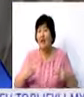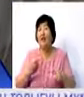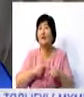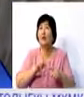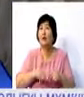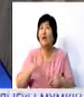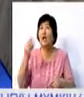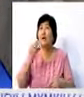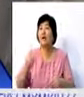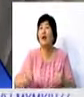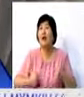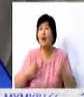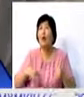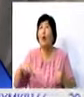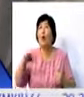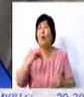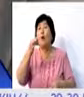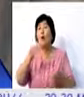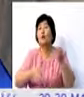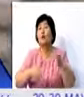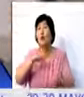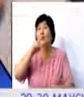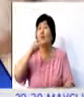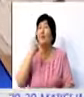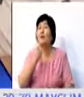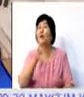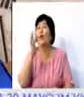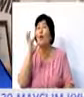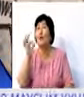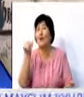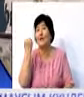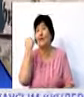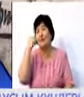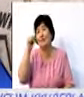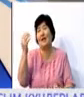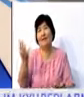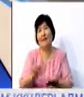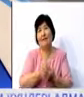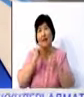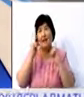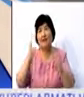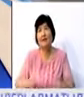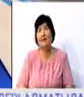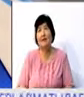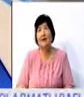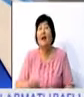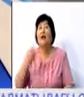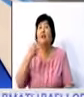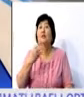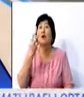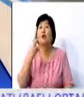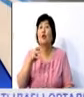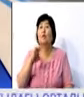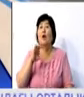команда қарқынын бәсеңдетпей облыстық сот қызметшілердің бірден 0 есебімен бағындырып сайыс жеңімпаз атанды. 23 маусым